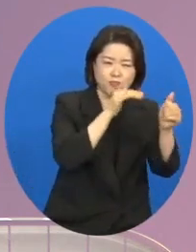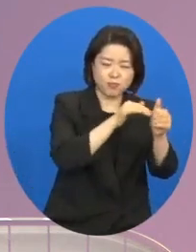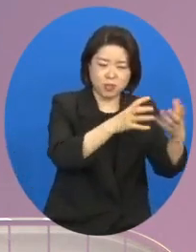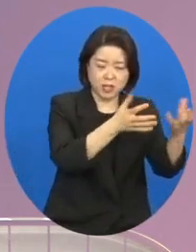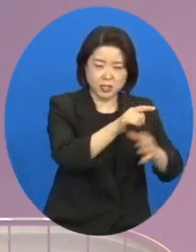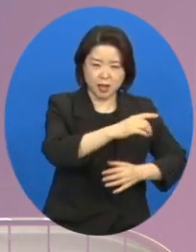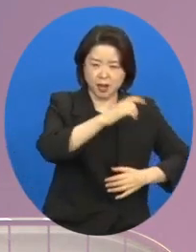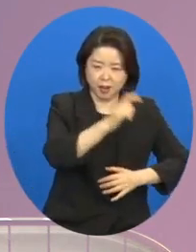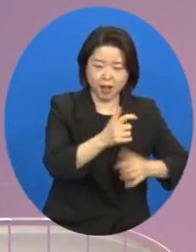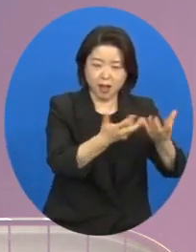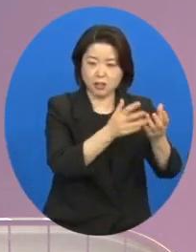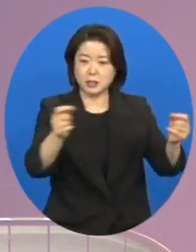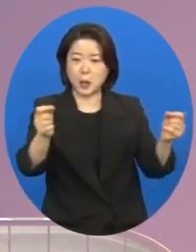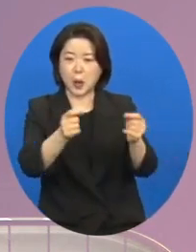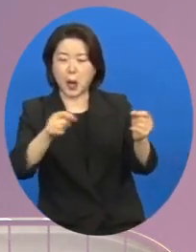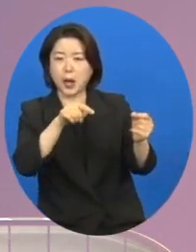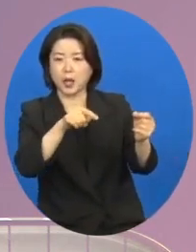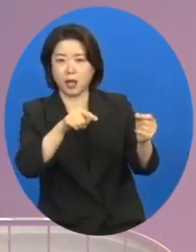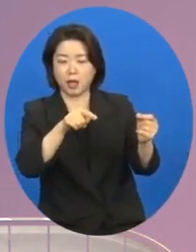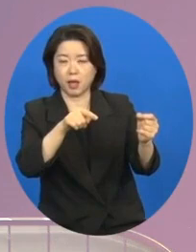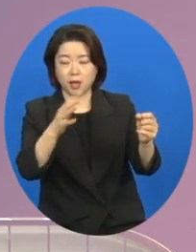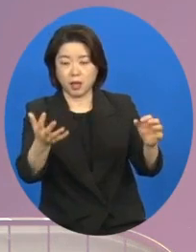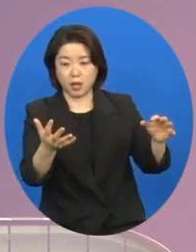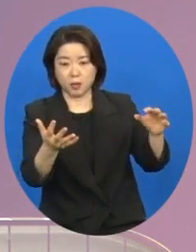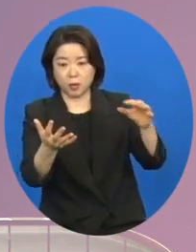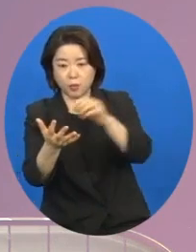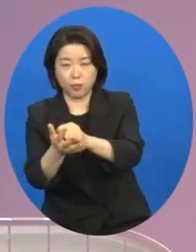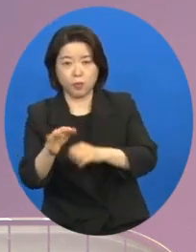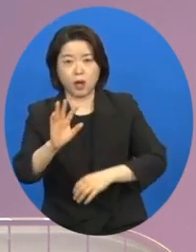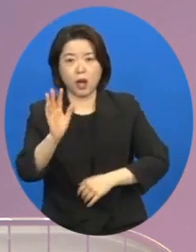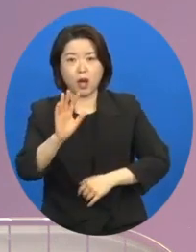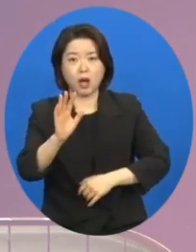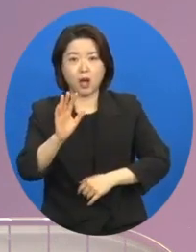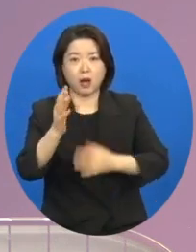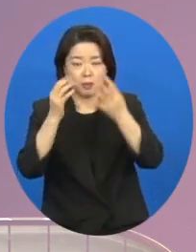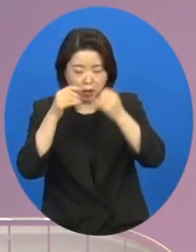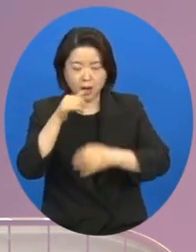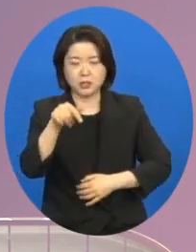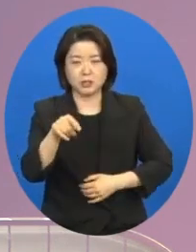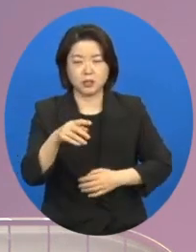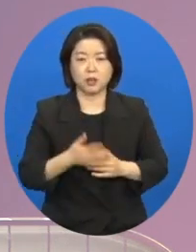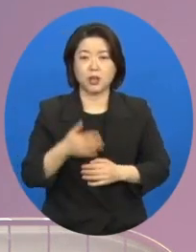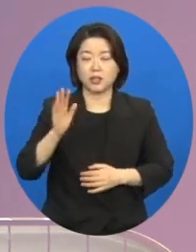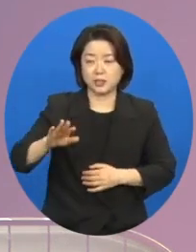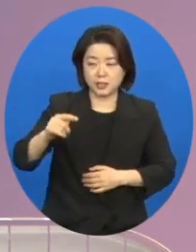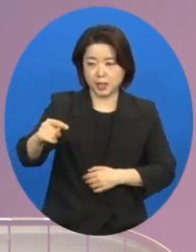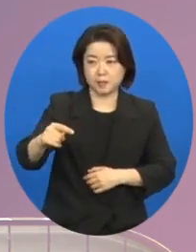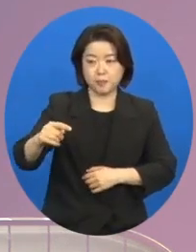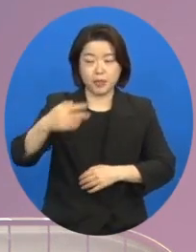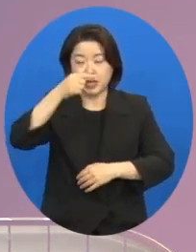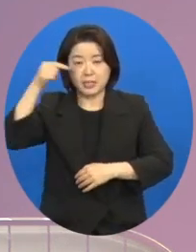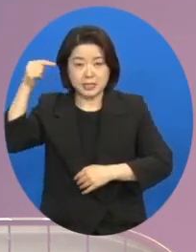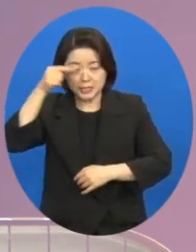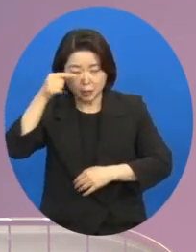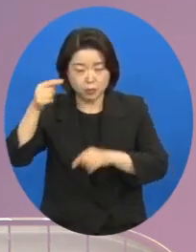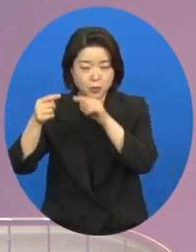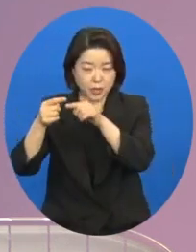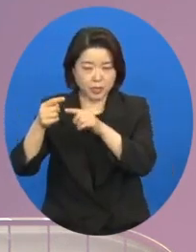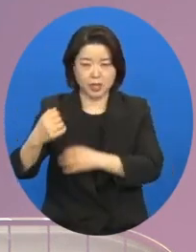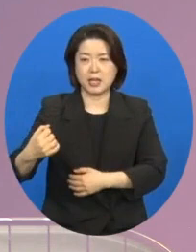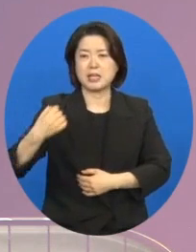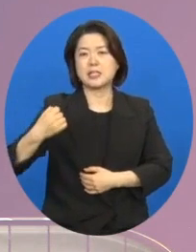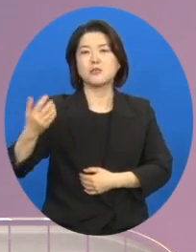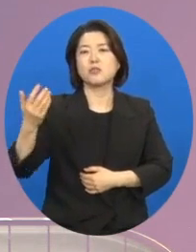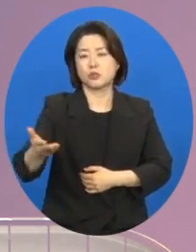지역이었어요. 그러니까 점령하기가 쉽지 않은데 하나님이 뭘 주셨냐면 능력을 주셨어요. 여러분 꼭 기억하십시오.